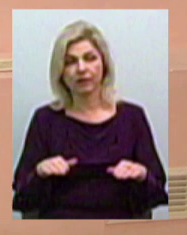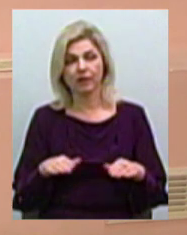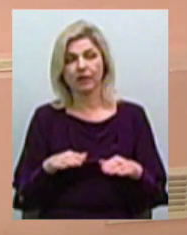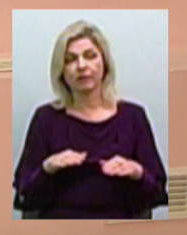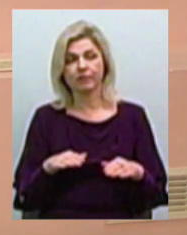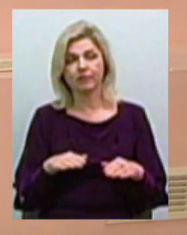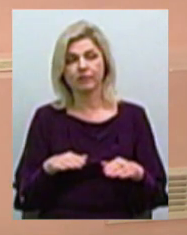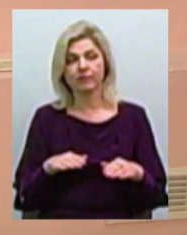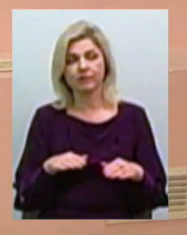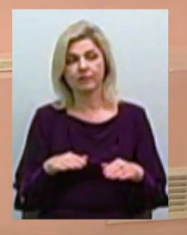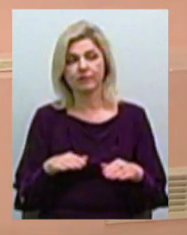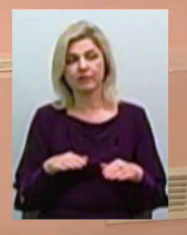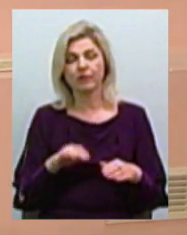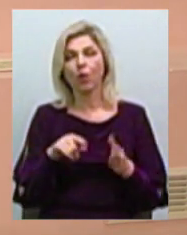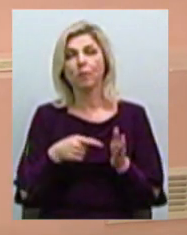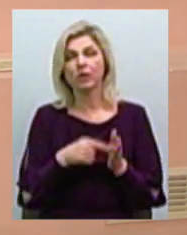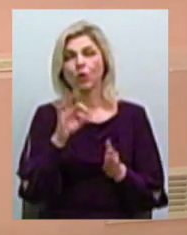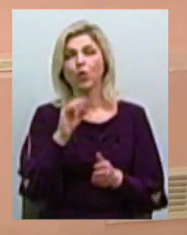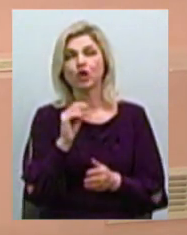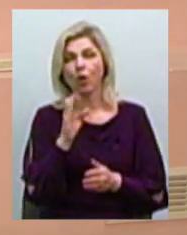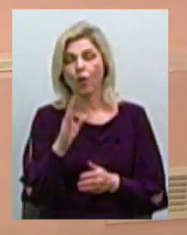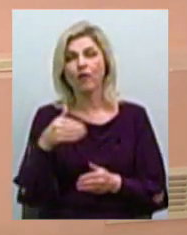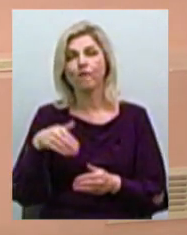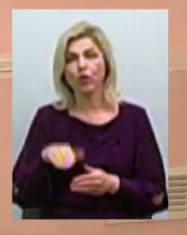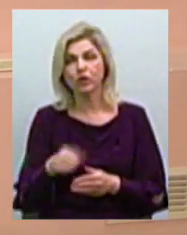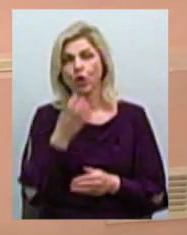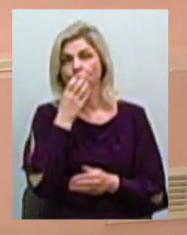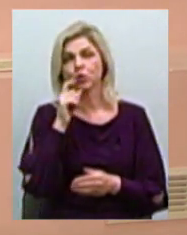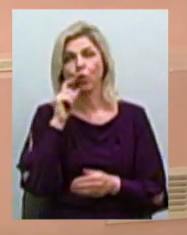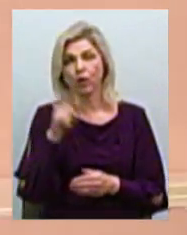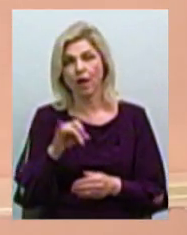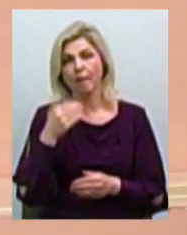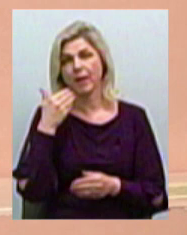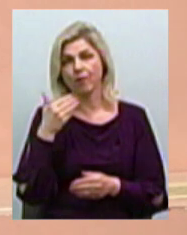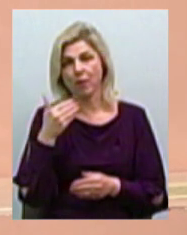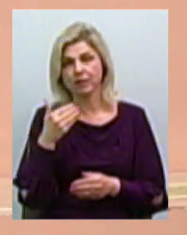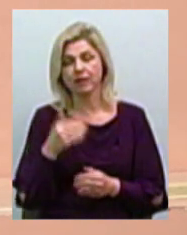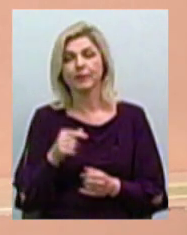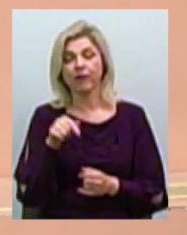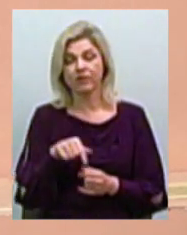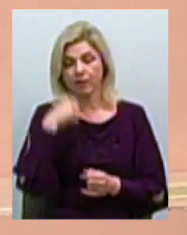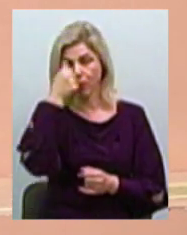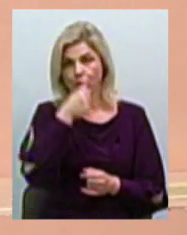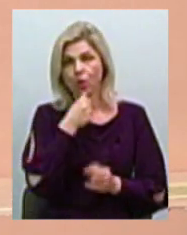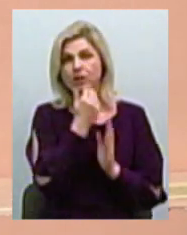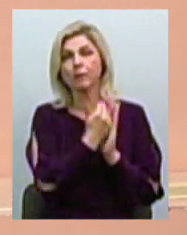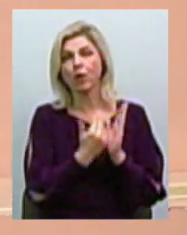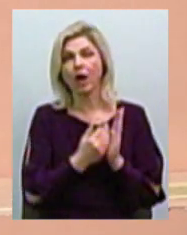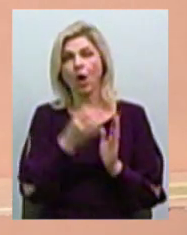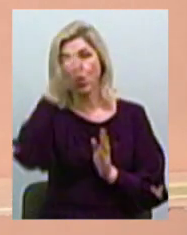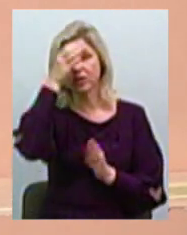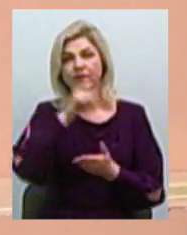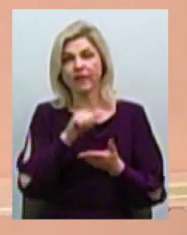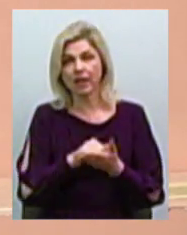сільської місцевості і міст Очаків, Вознесенський, Южноукраїнськ і Первомайськ. В цьому році в програмі «Освіта»